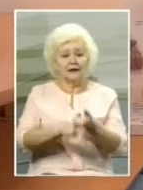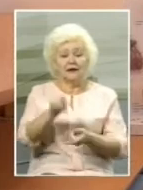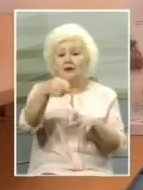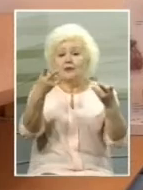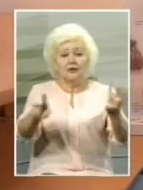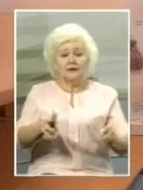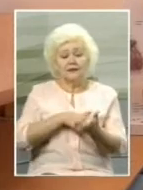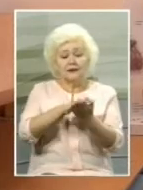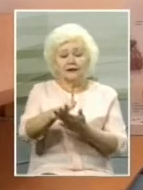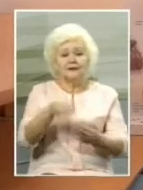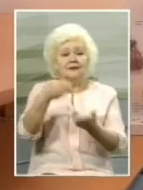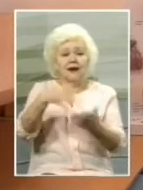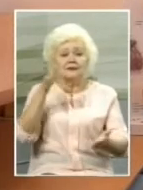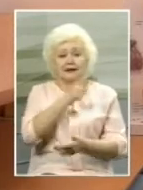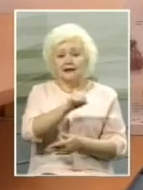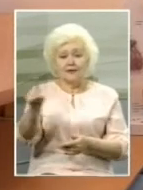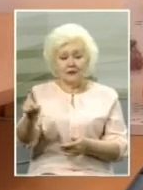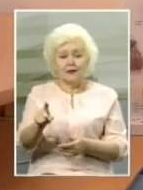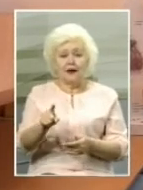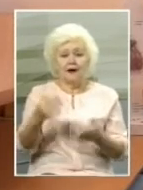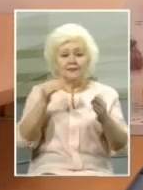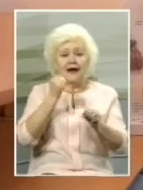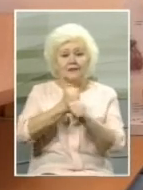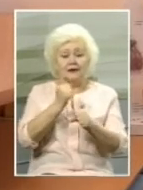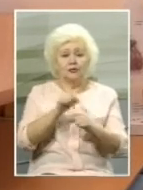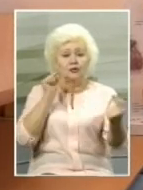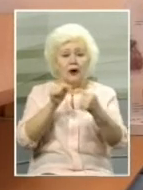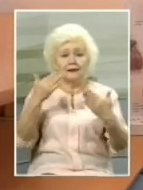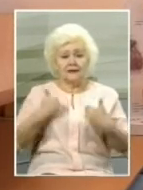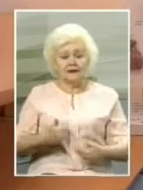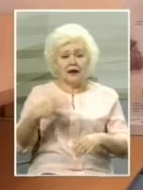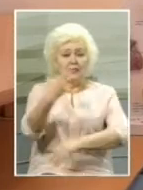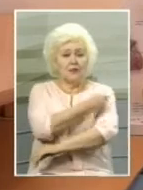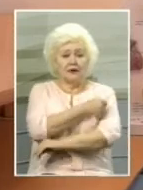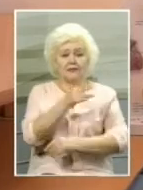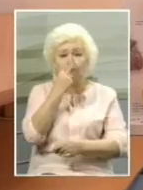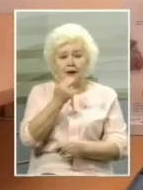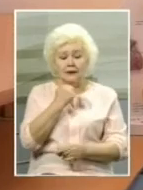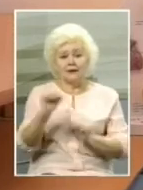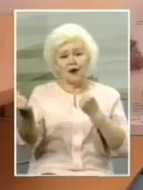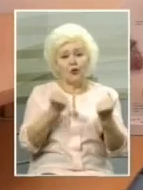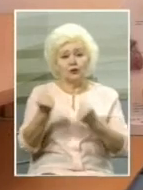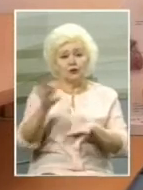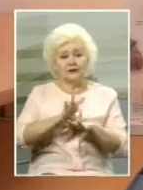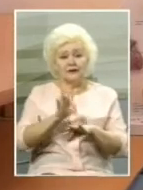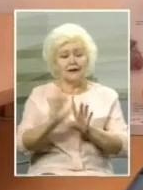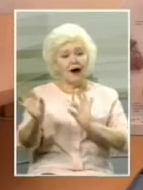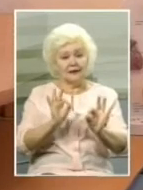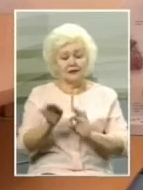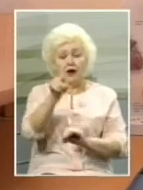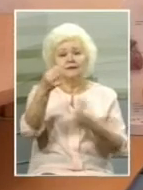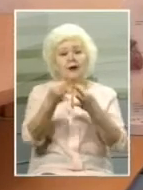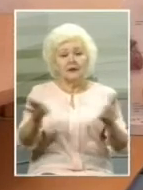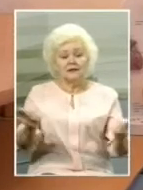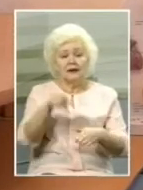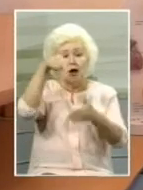потребуется тратить драгоценное время на выработку антител. Прививка от гриппа не всегда гарантирует устойчивость к заболеванию, однако она